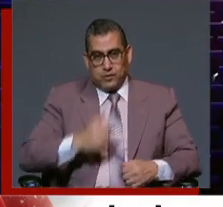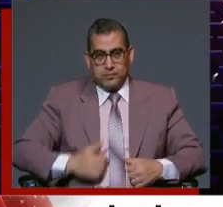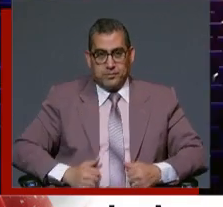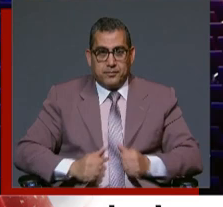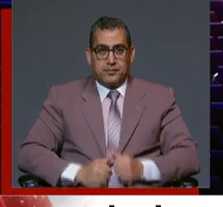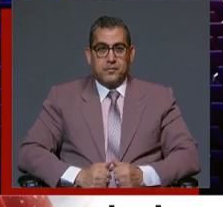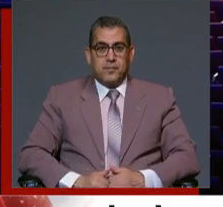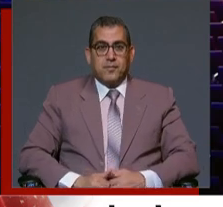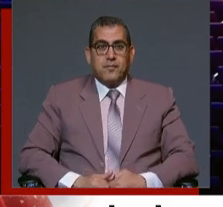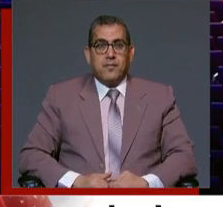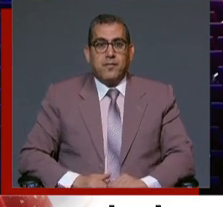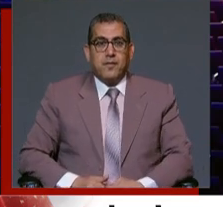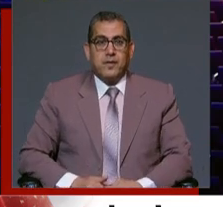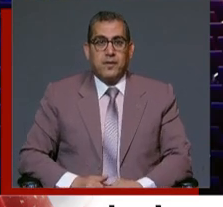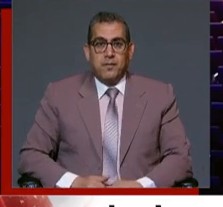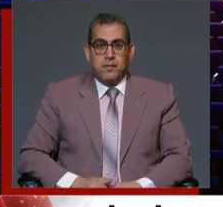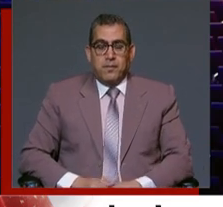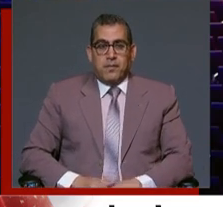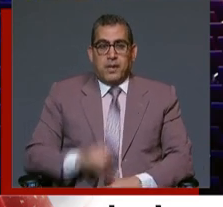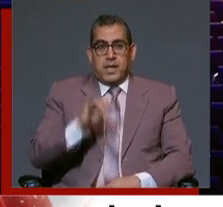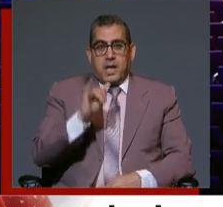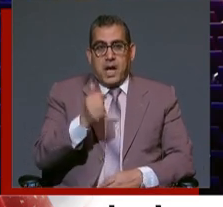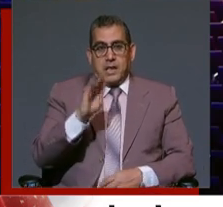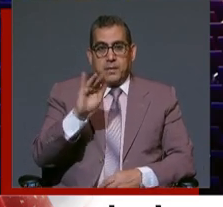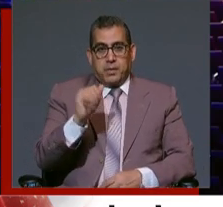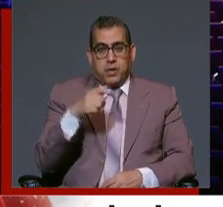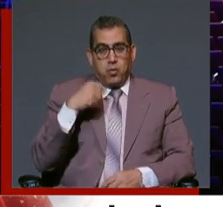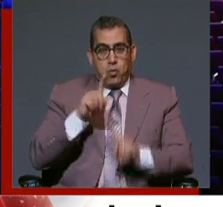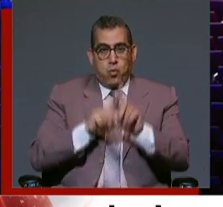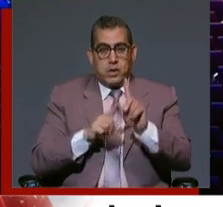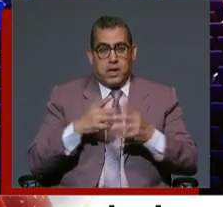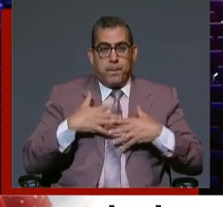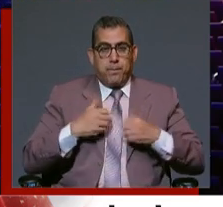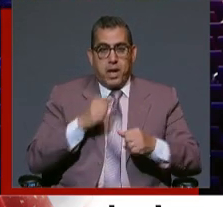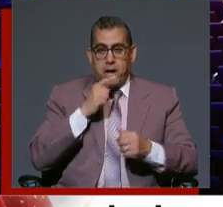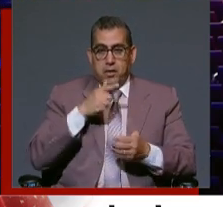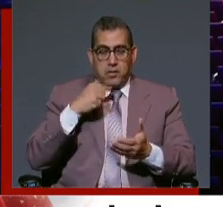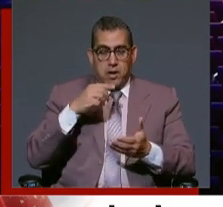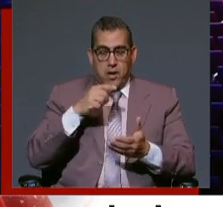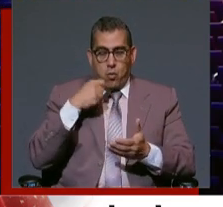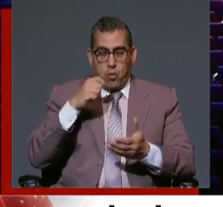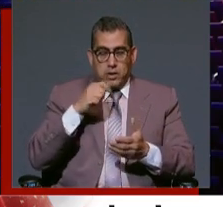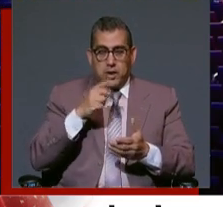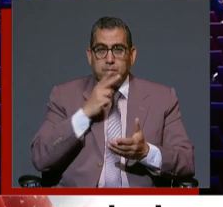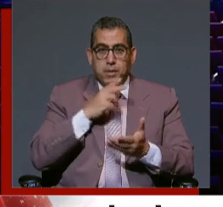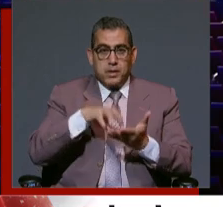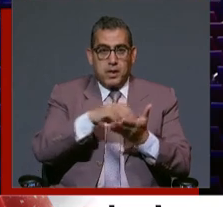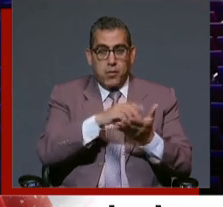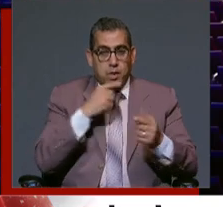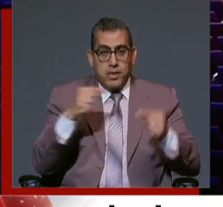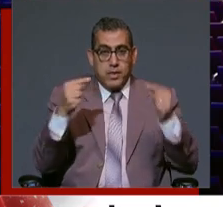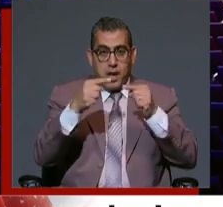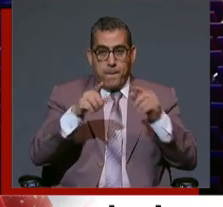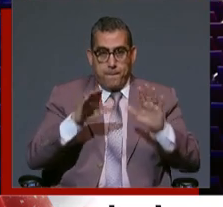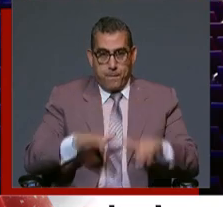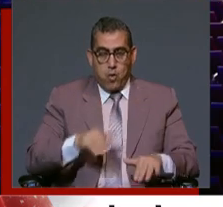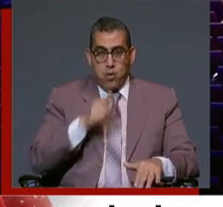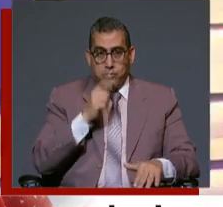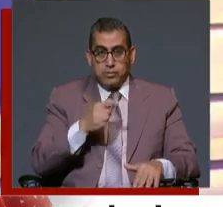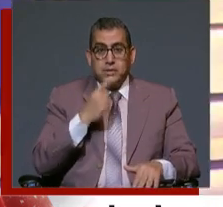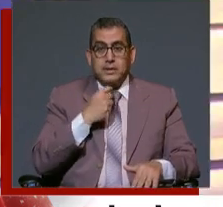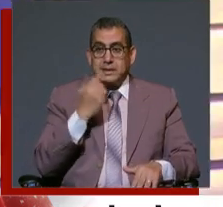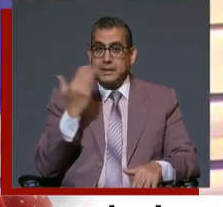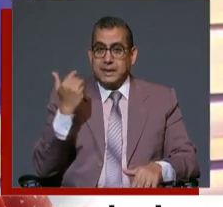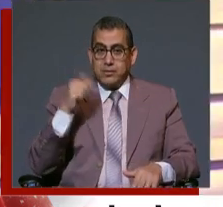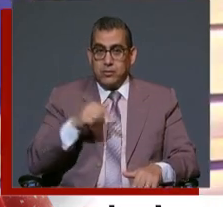دكتور ياسمين فؤاد وزيرة البيئة. التحديات تزال قائمة، يمكن منذ قليل كنا